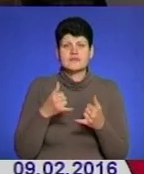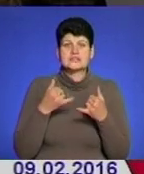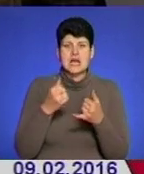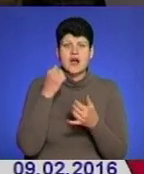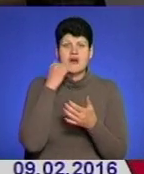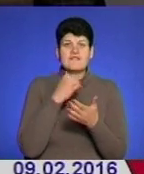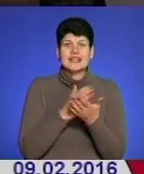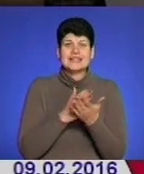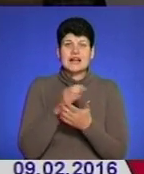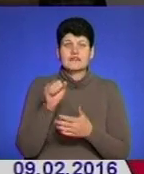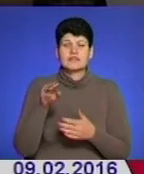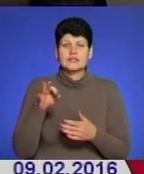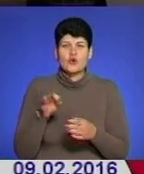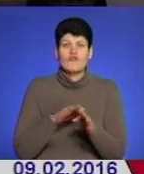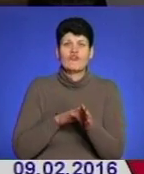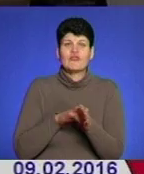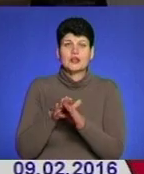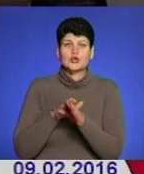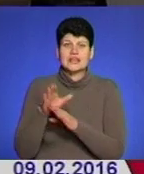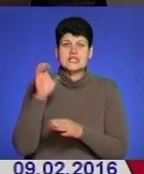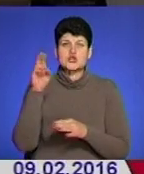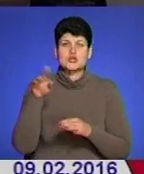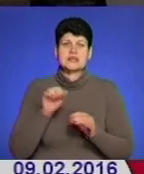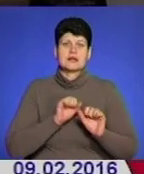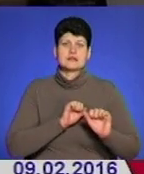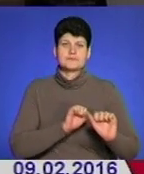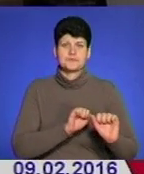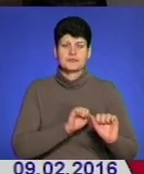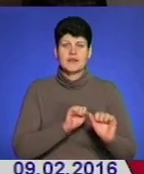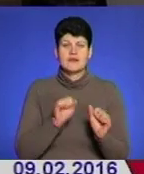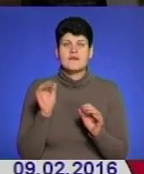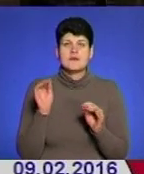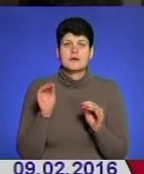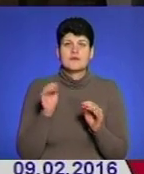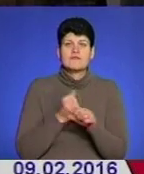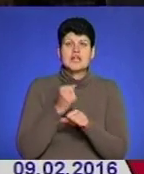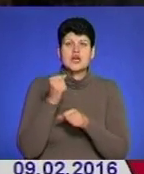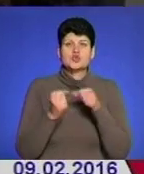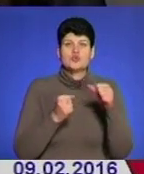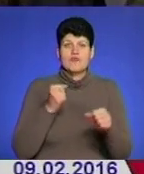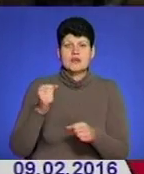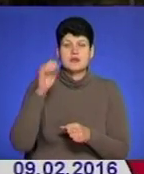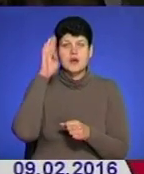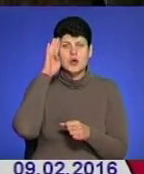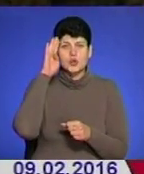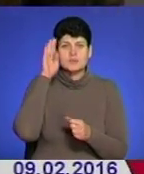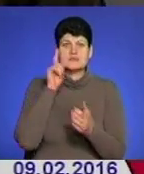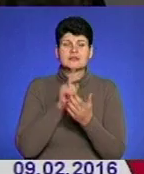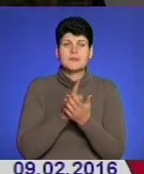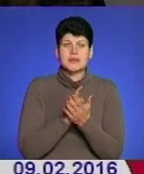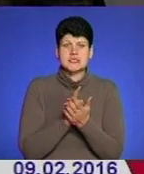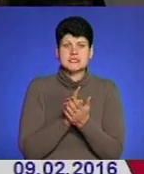АТО. Виконання саме соціальний захист. Влаштування хлопців, які отримали поранення, на пенсію,